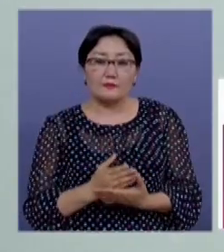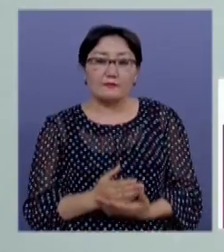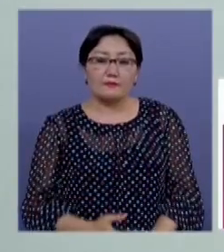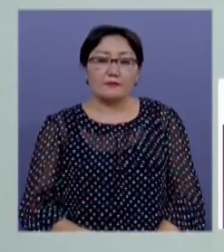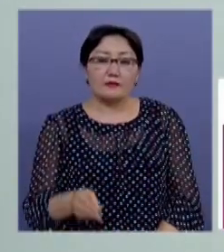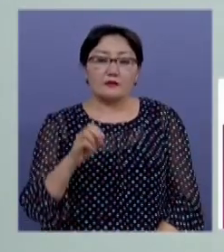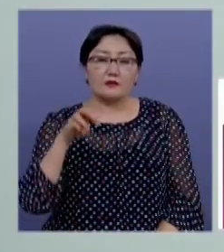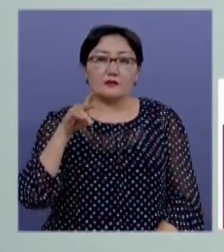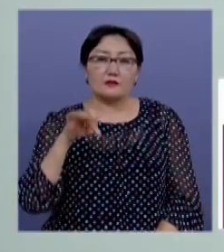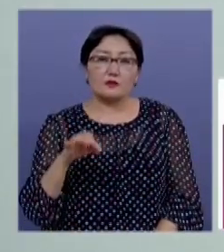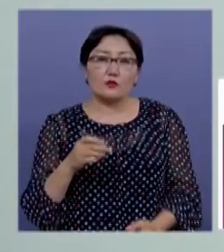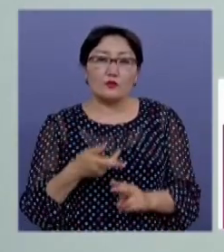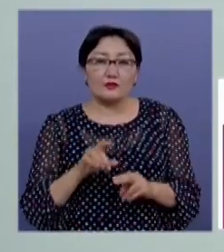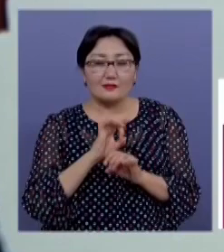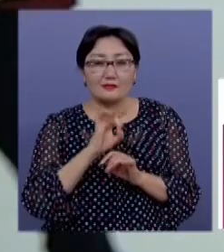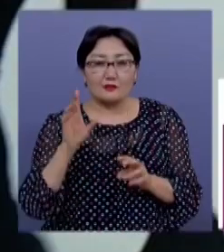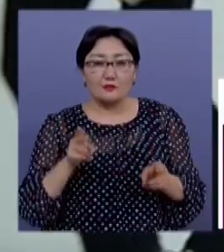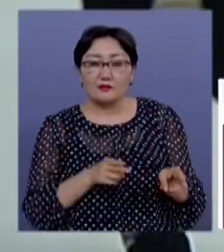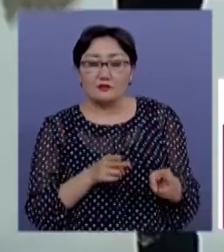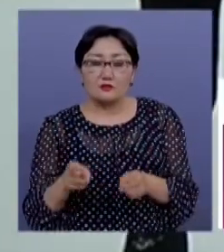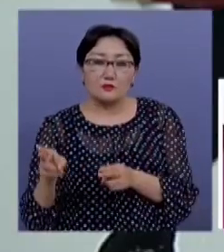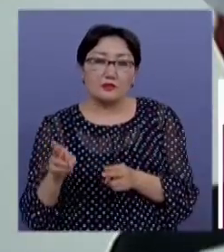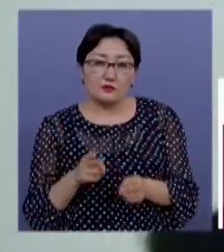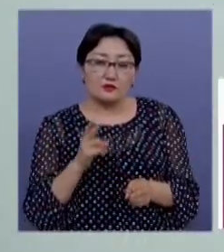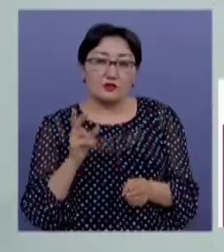ол өте атақты мәнерлеп сырғанаушы. Ол